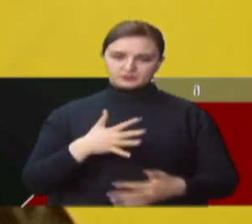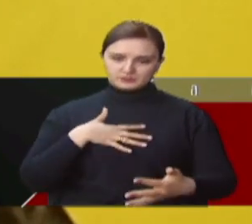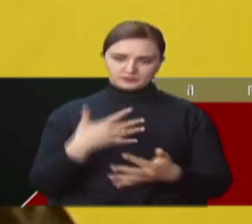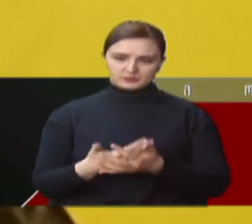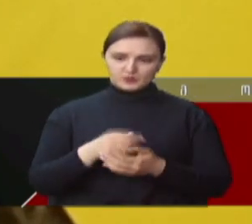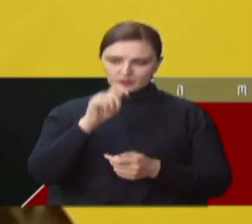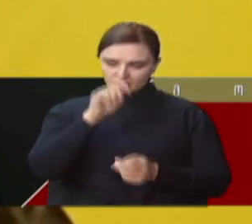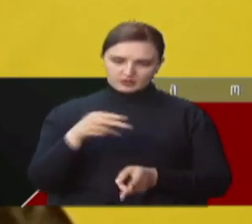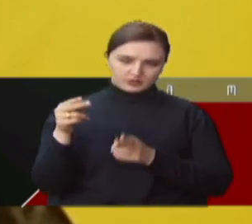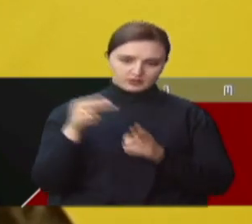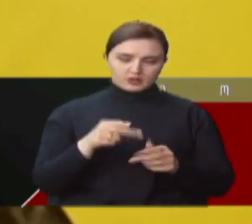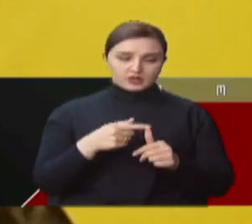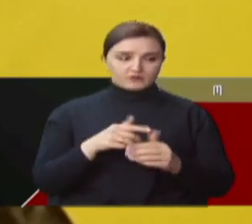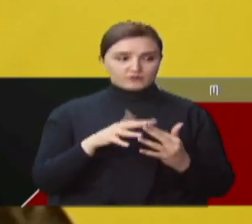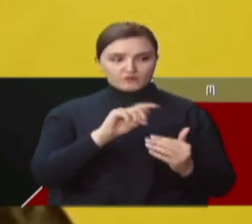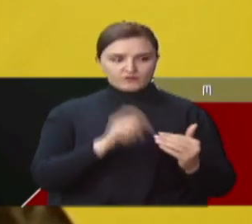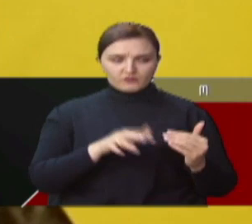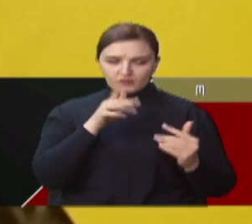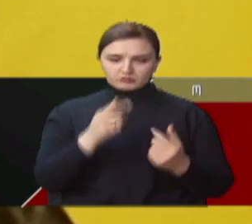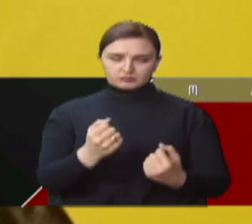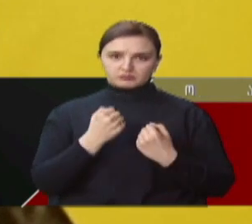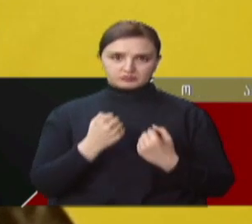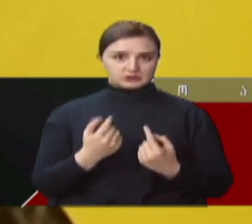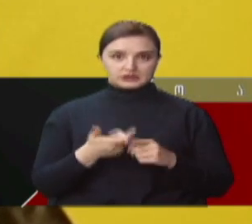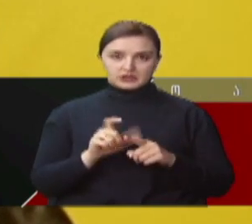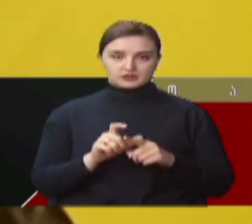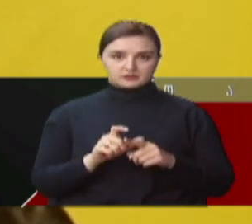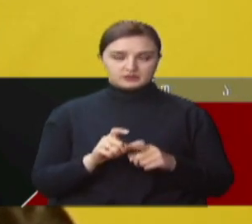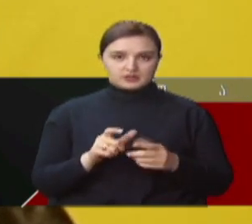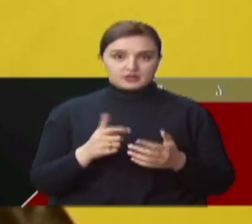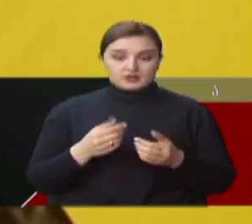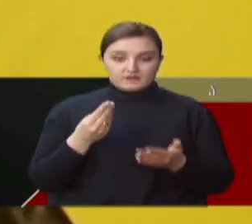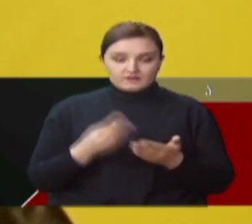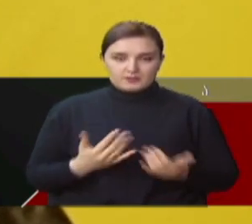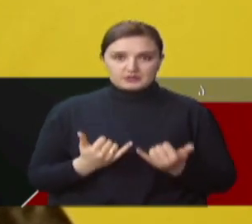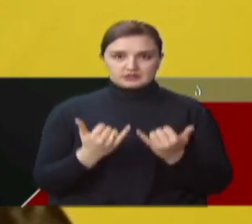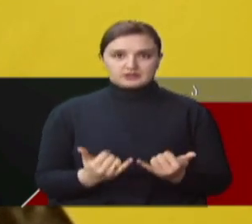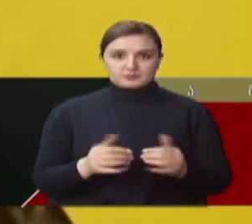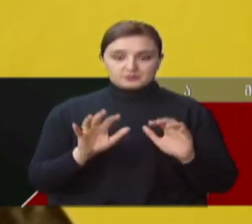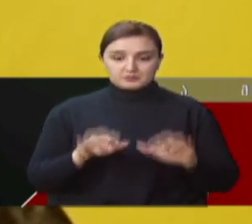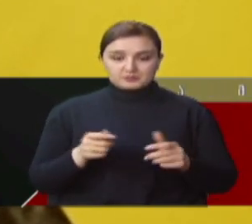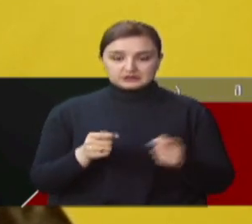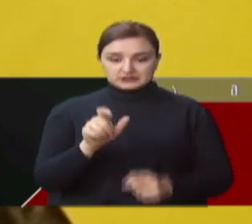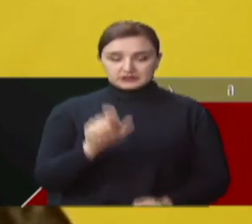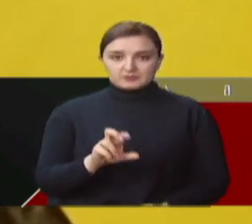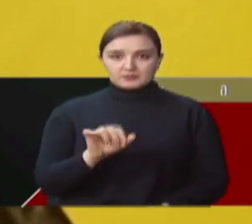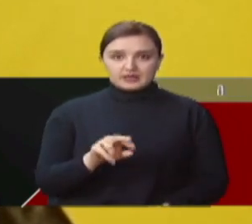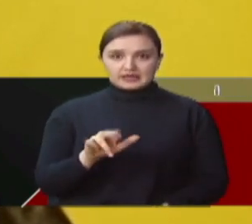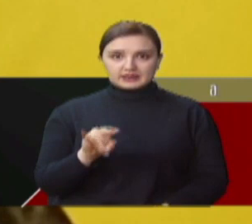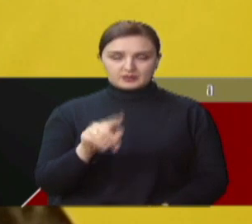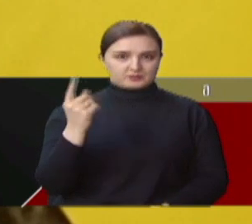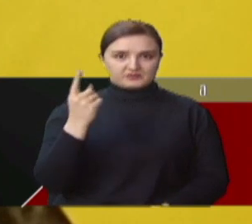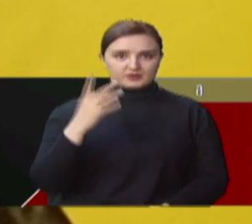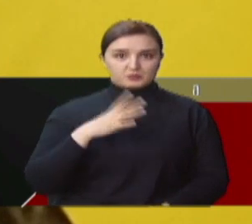უკრაინის მხარდაჭერის დროს უდიდესი მომენტია. სხვა რა შემიძლია ვთქვა? ძალიან ვაფასებ ამას. პრეზიდენტი ბაიდენი ერთ-ერთი პირველი